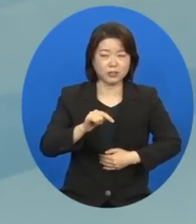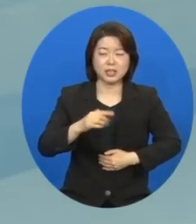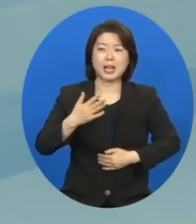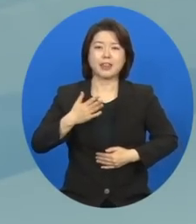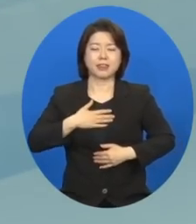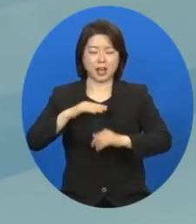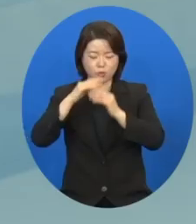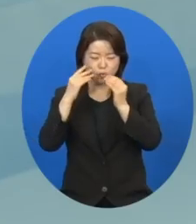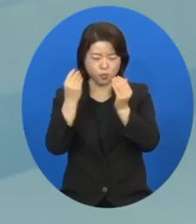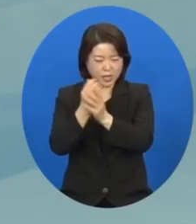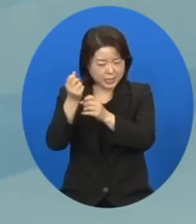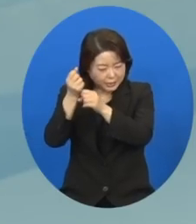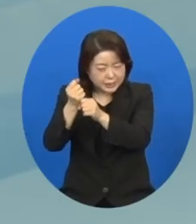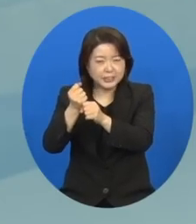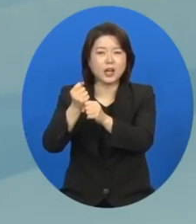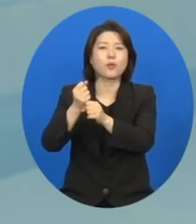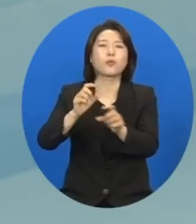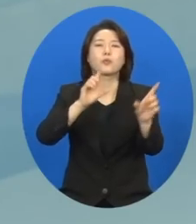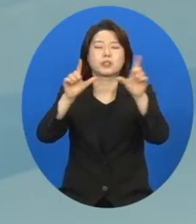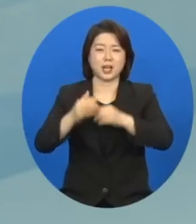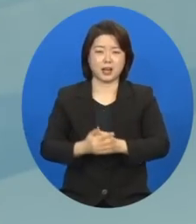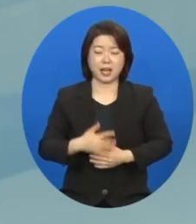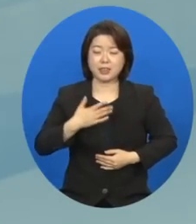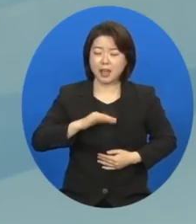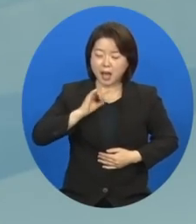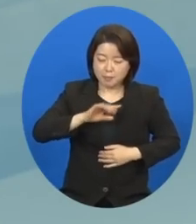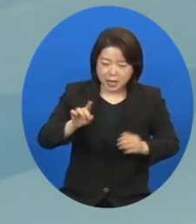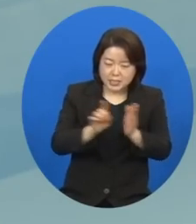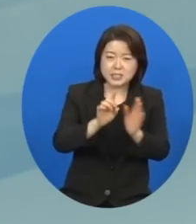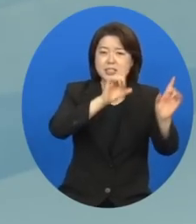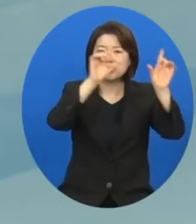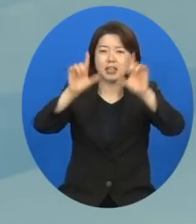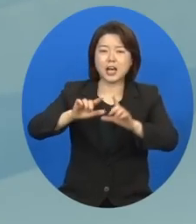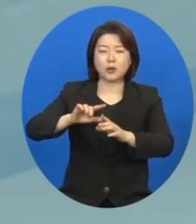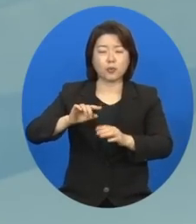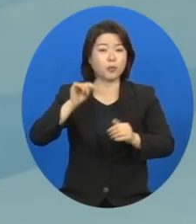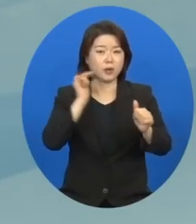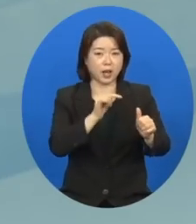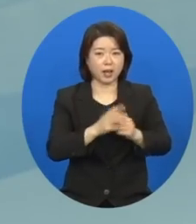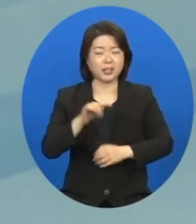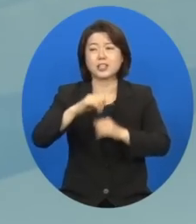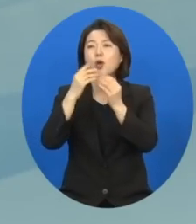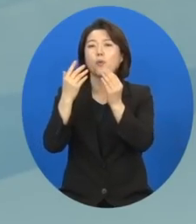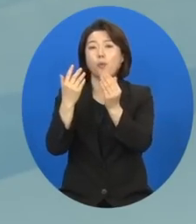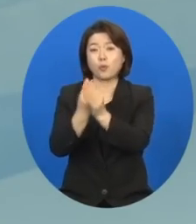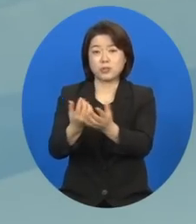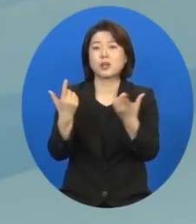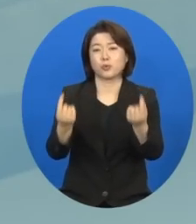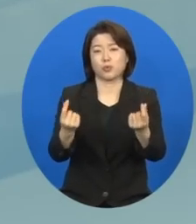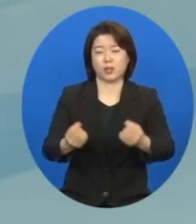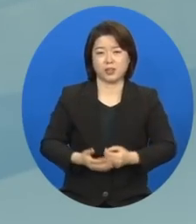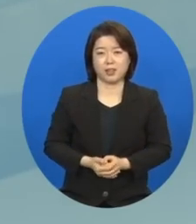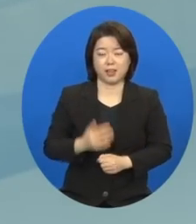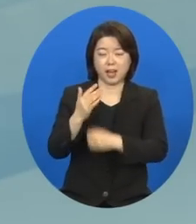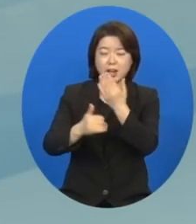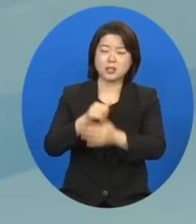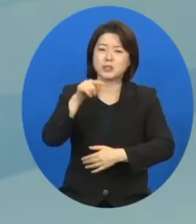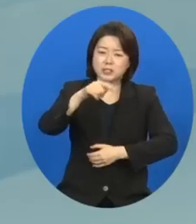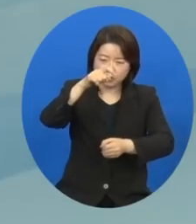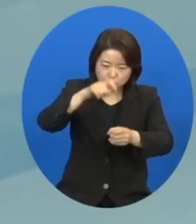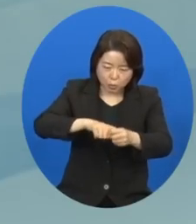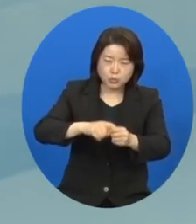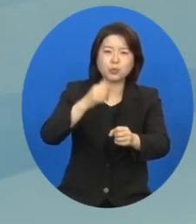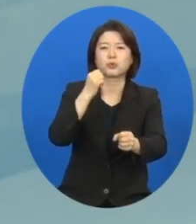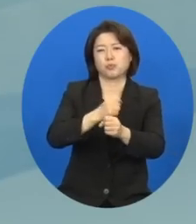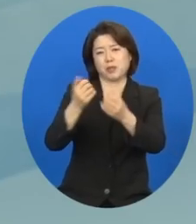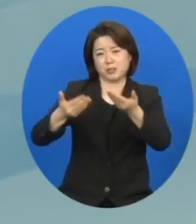의지하며 살아라, 나만 신뢰하며 살라는 것입니다. 그것이 온전한 삶이에요. 하나님이 우리를 그렇게 지으신 것입니다.